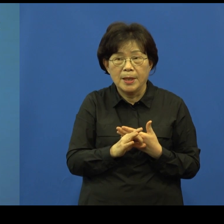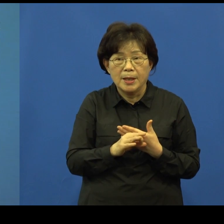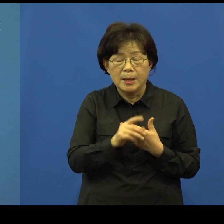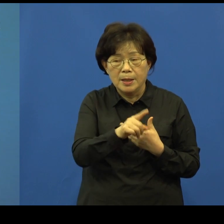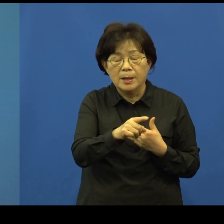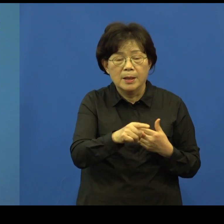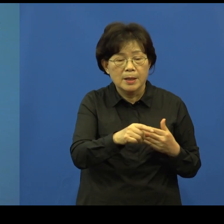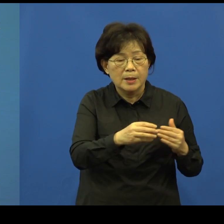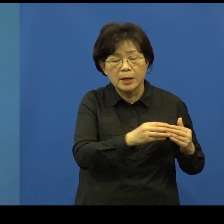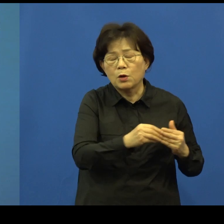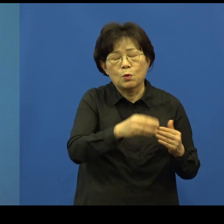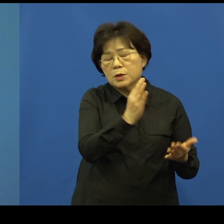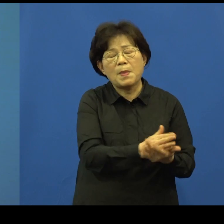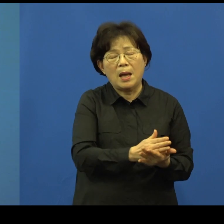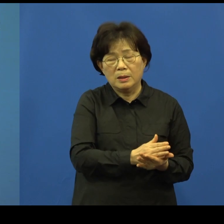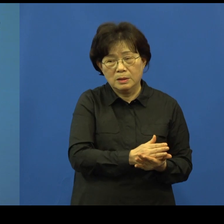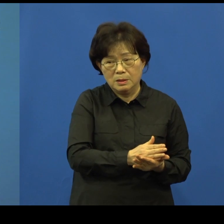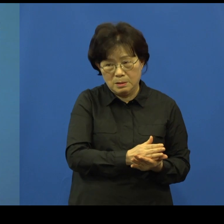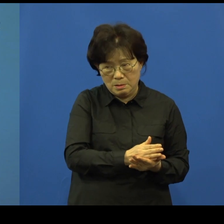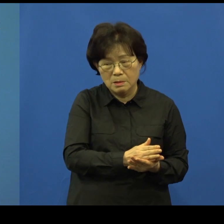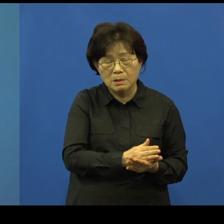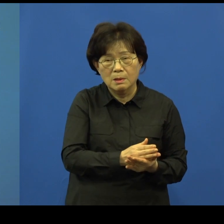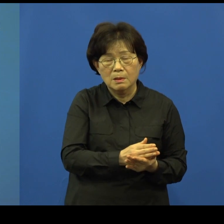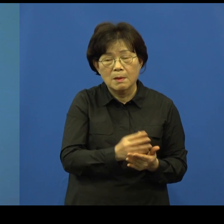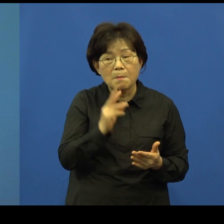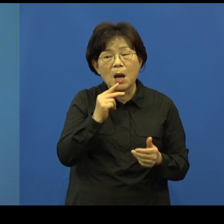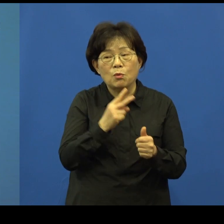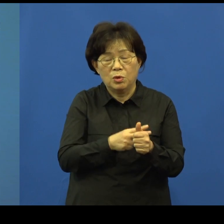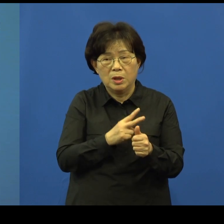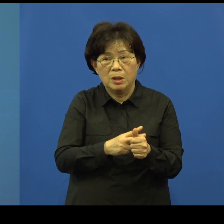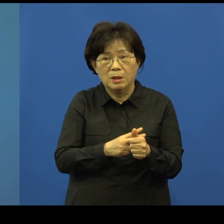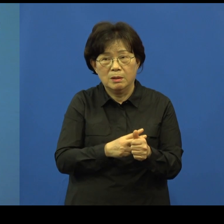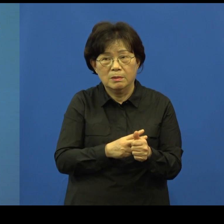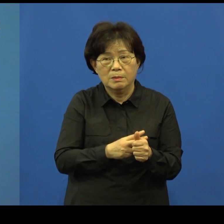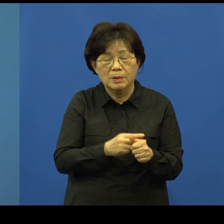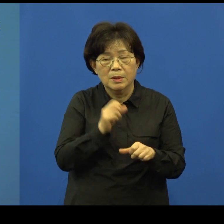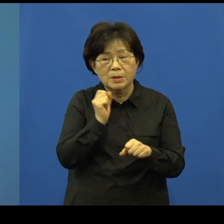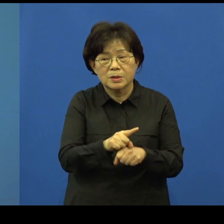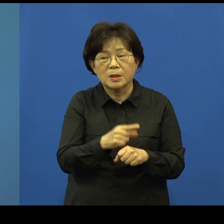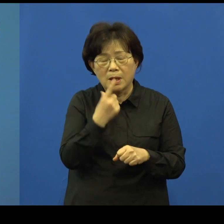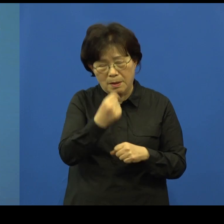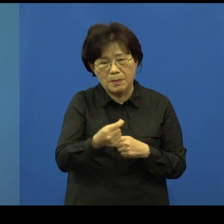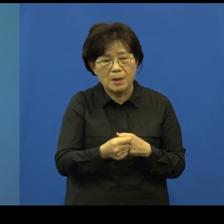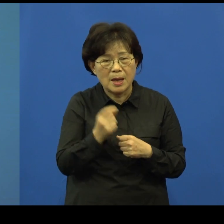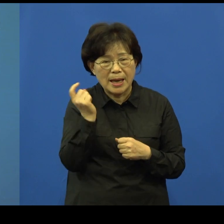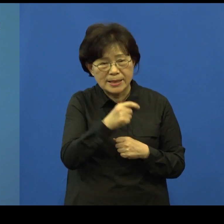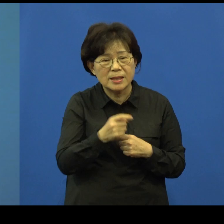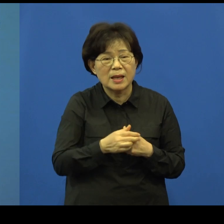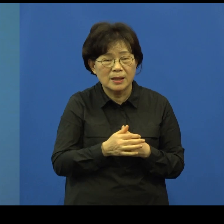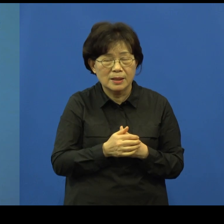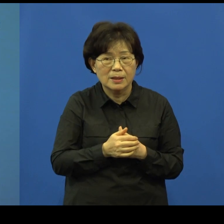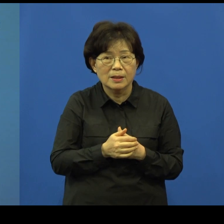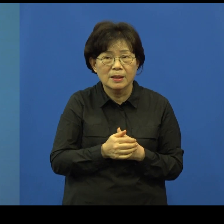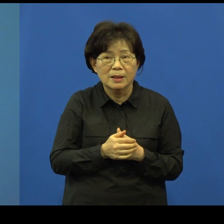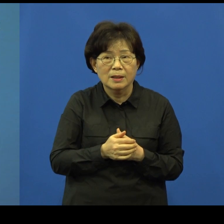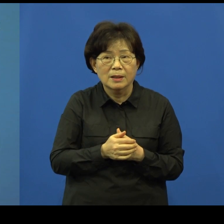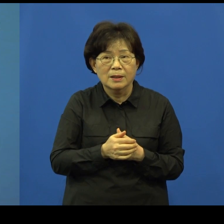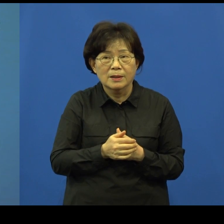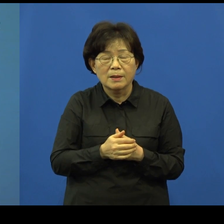인간 못 데려간다 그러고 막 하는 거 보면 바울이 한성질 하는 사람이에요. 그런데 이거를